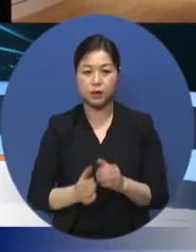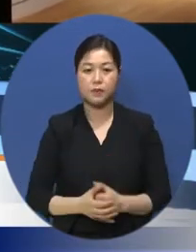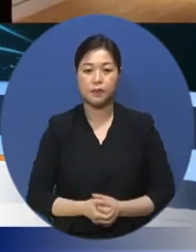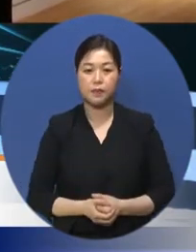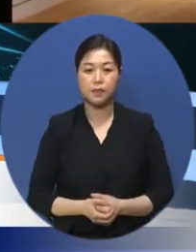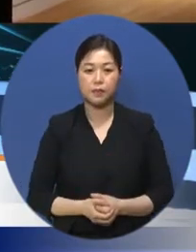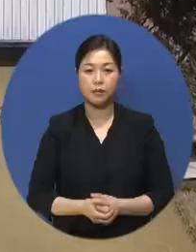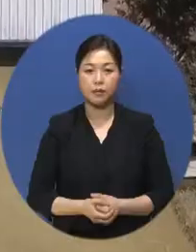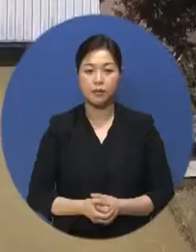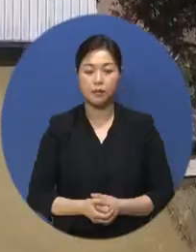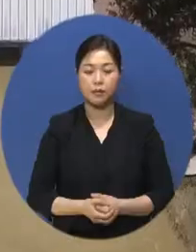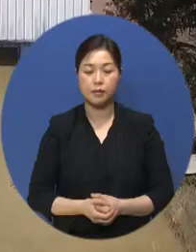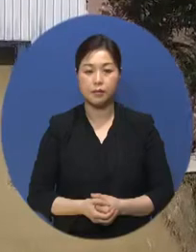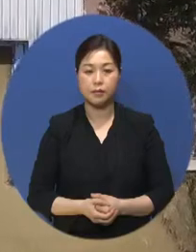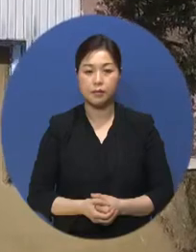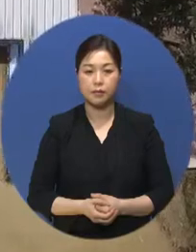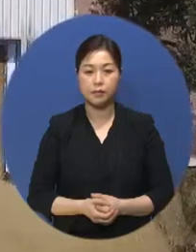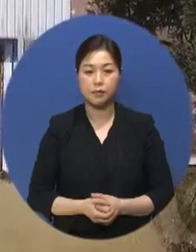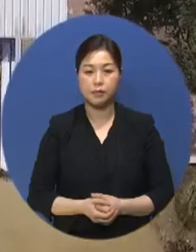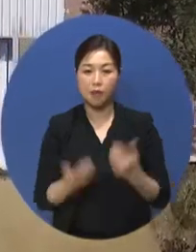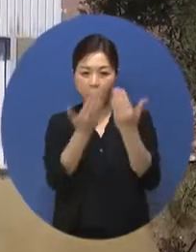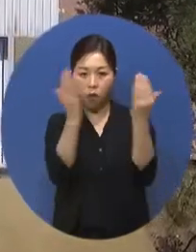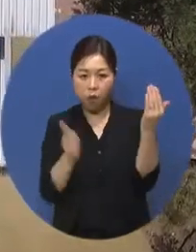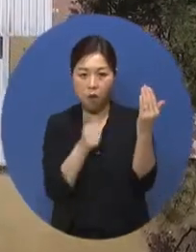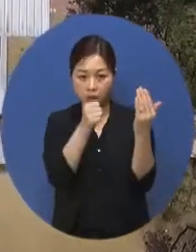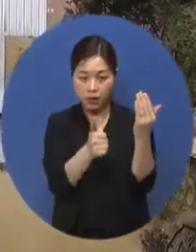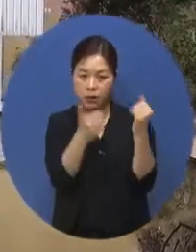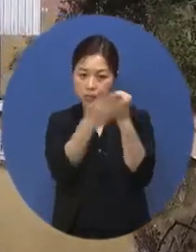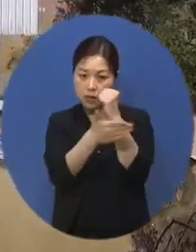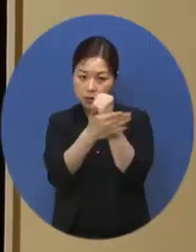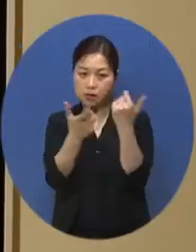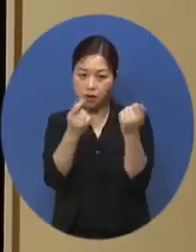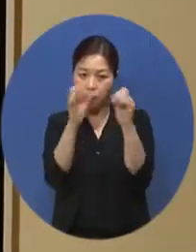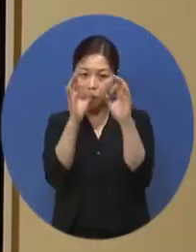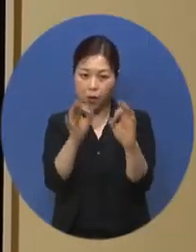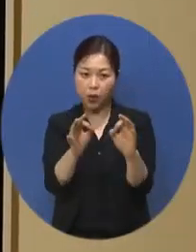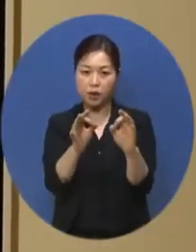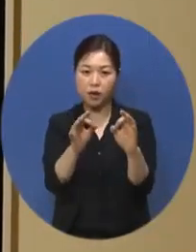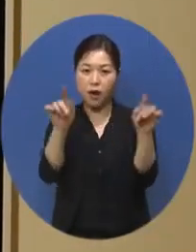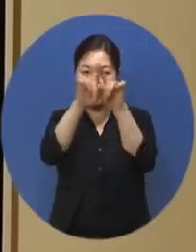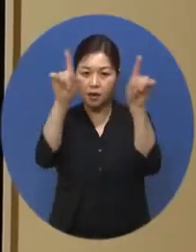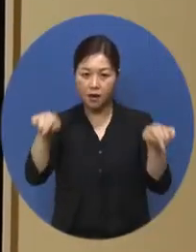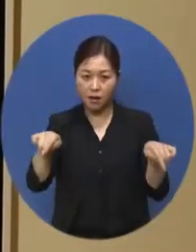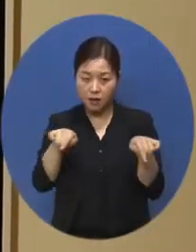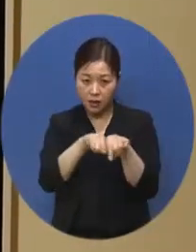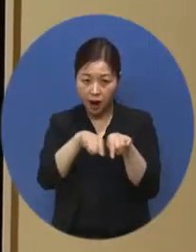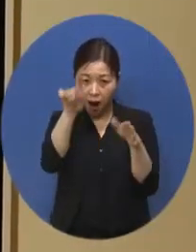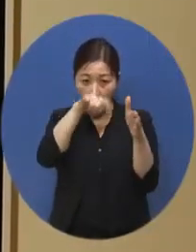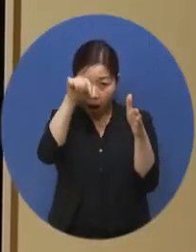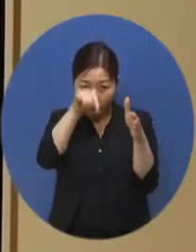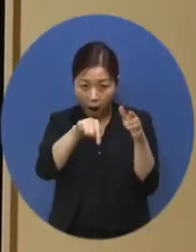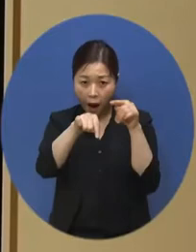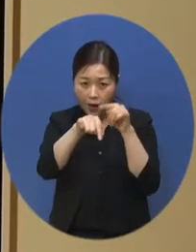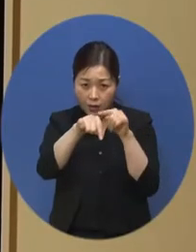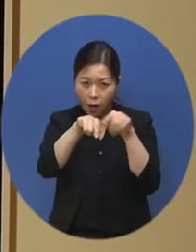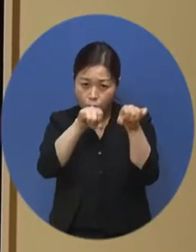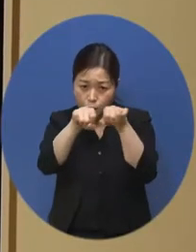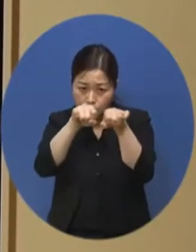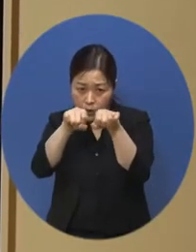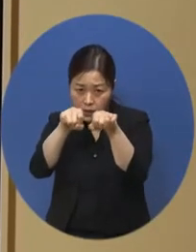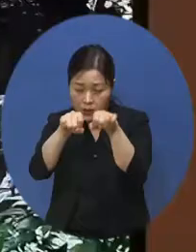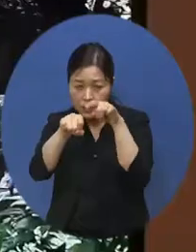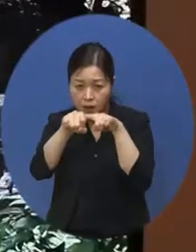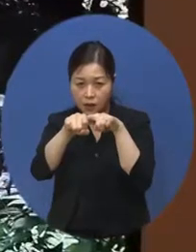입니다 전시장에 들어서자 사진처럼 보이는 창 너머로 펼쳐지는 미세하게 움직이는